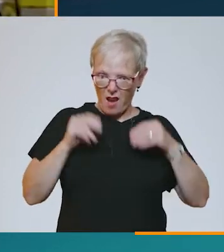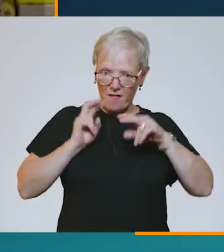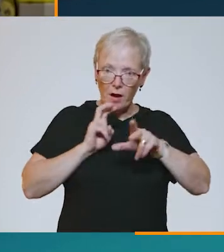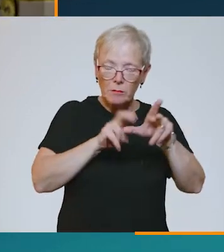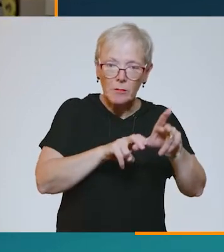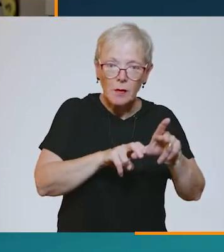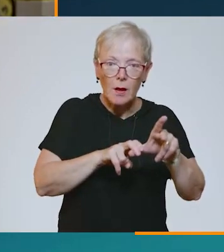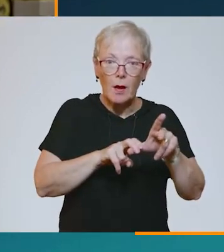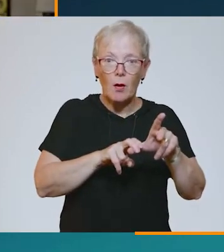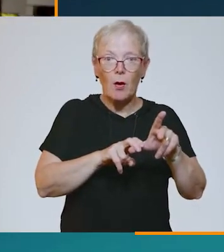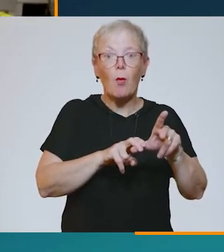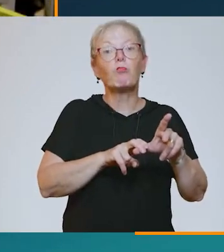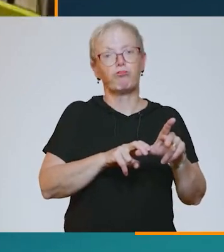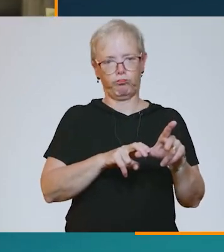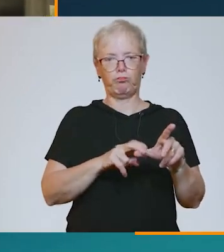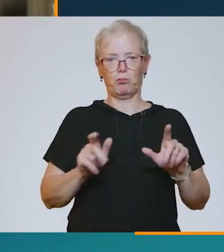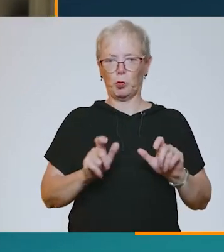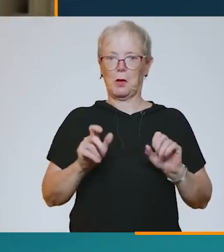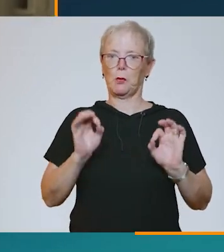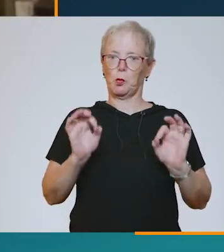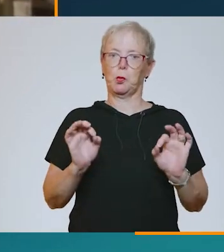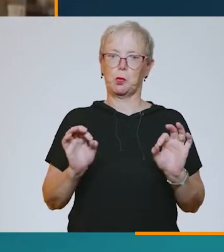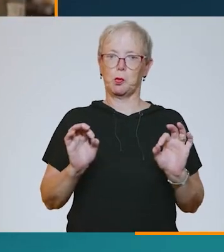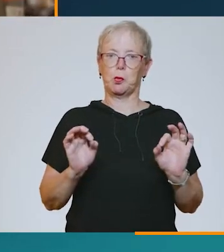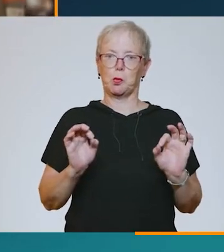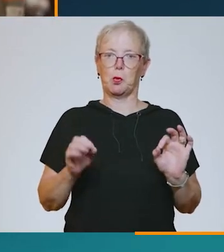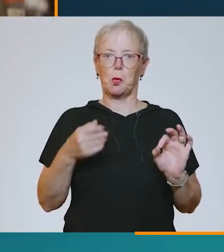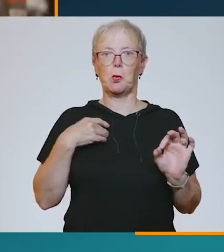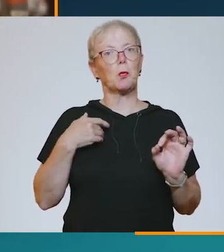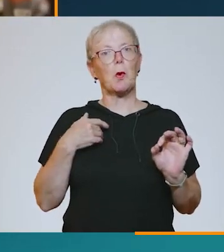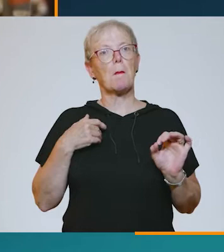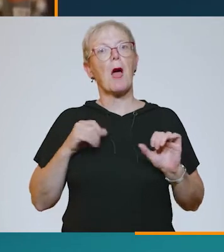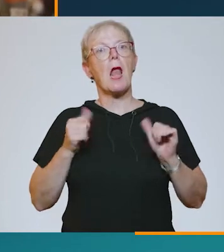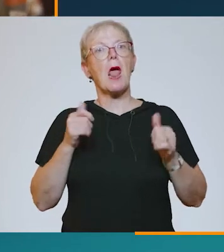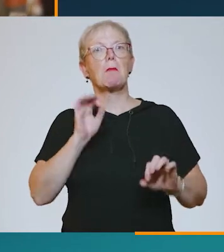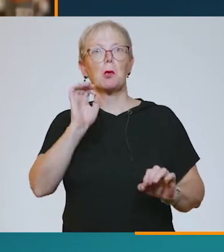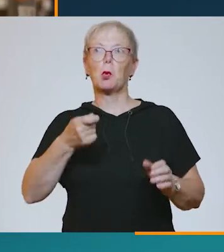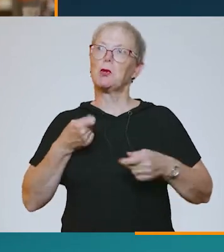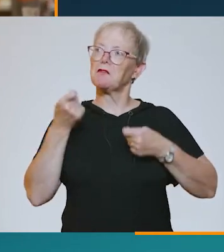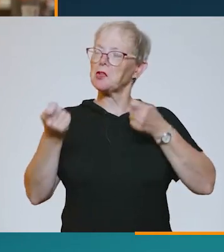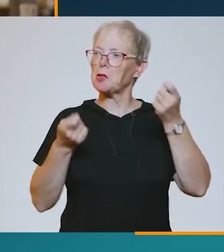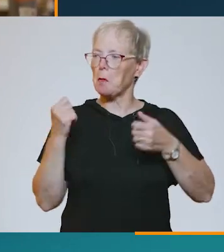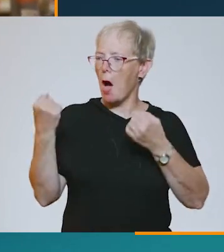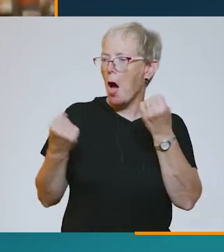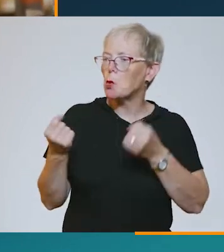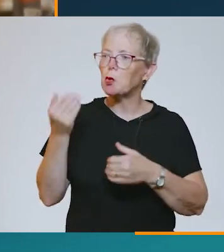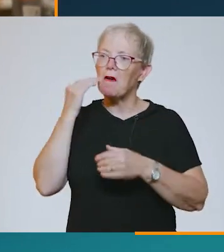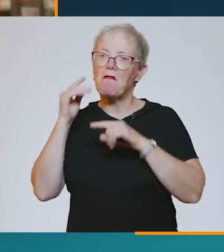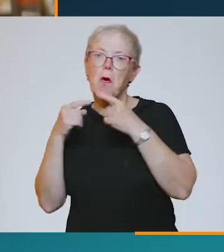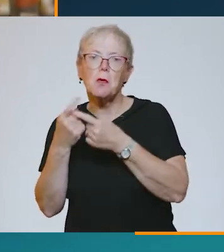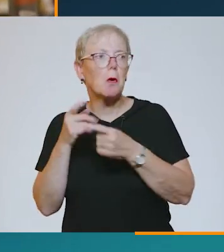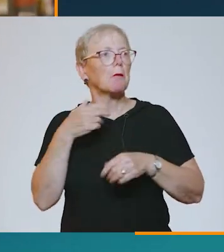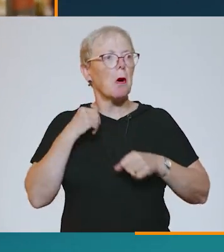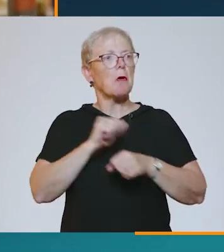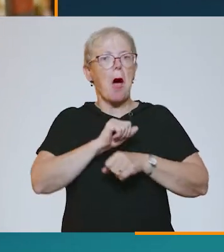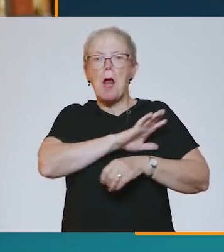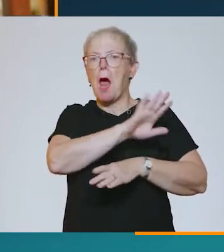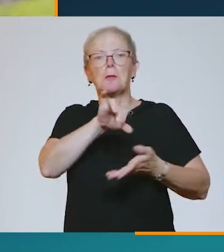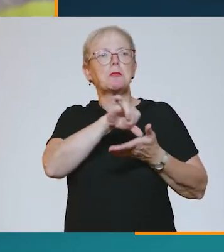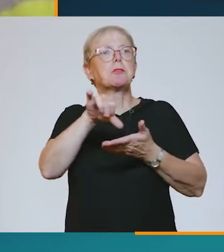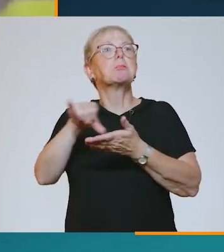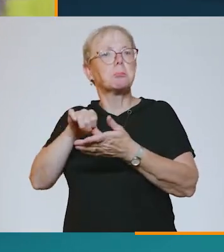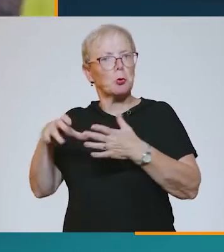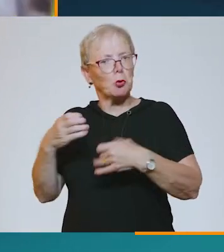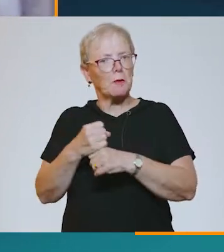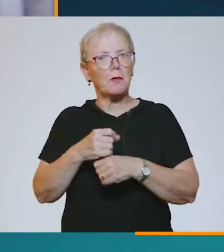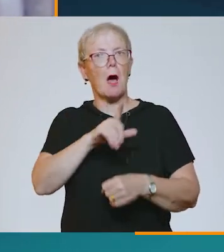anfängt, der ist halt wirklich gut. Ich kann mir alles, mein Leben komplett gut finanzieren. Ich habe ein Auto, ich habe eine Wohnung, ich kann mir alles leisten eigentlich.